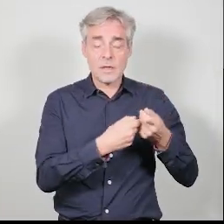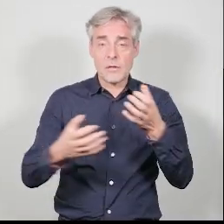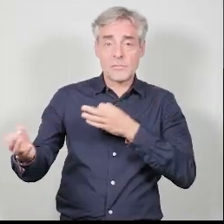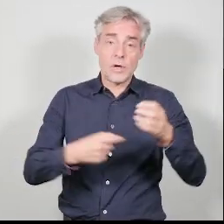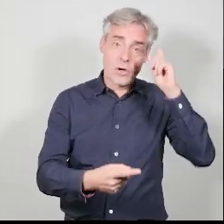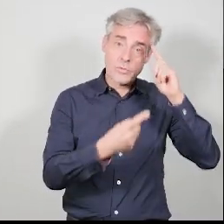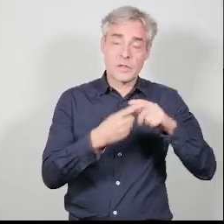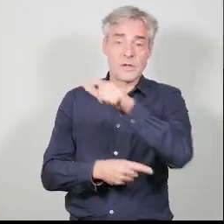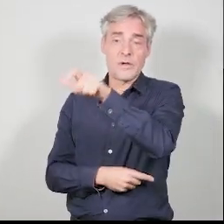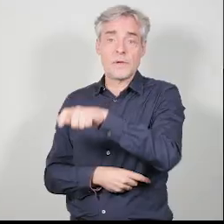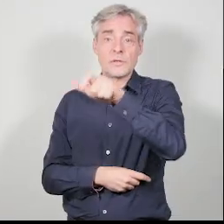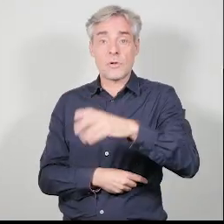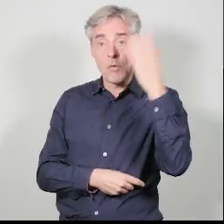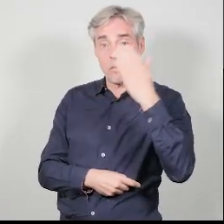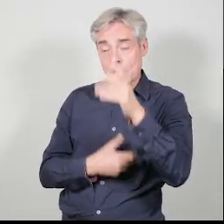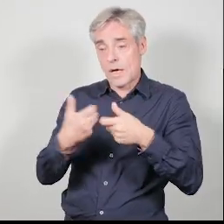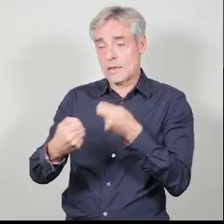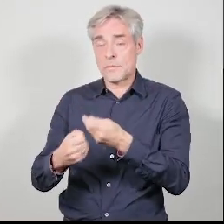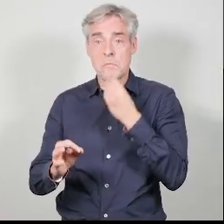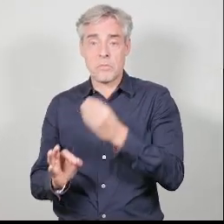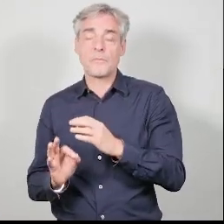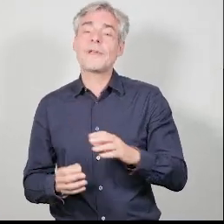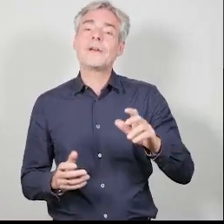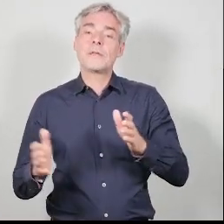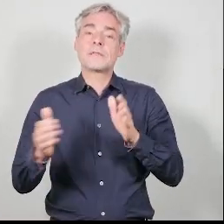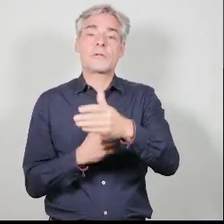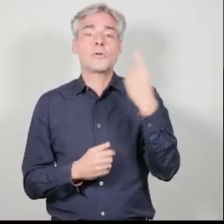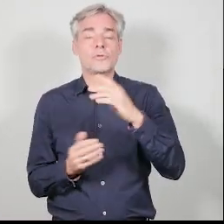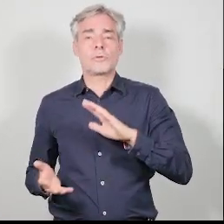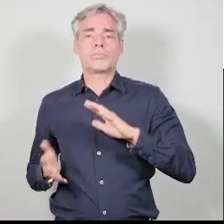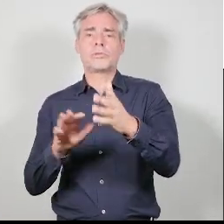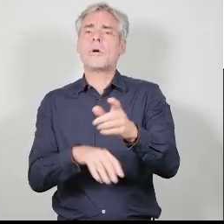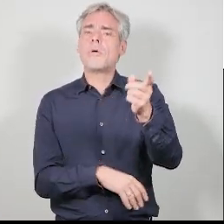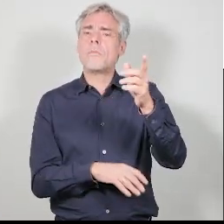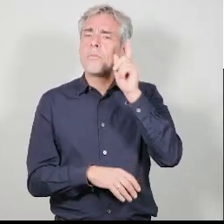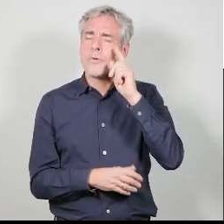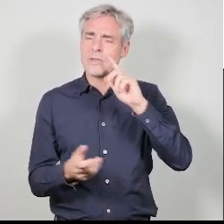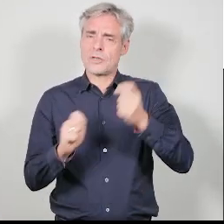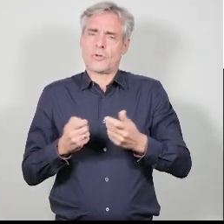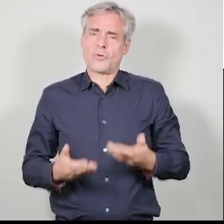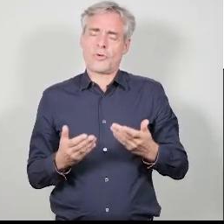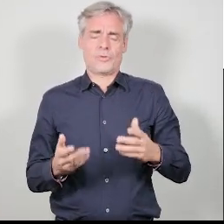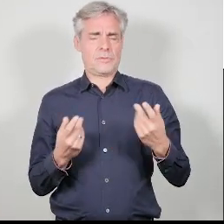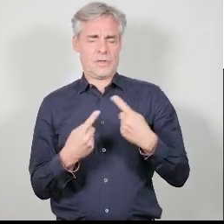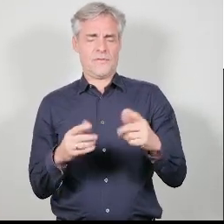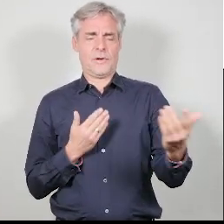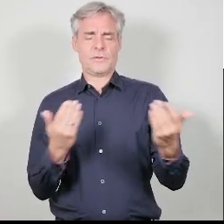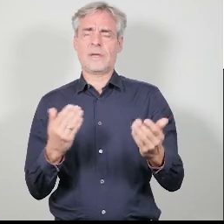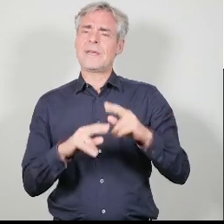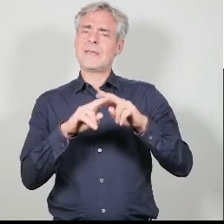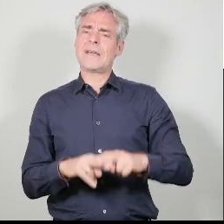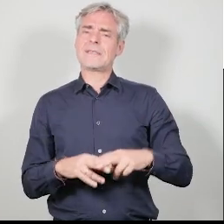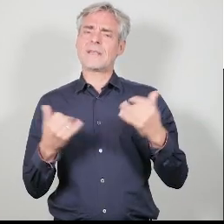personnes. Alors, si ce secteur s'est toujours transformé, on peut s'interroger, mais qu'est-ce qui change aujourd'hui? Qu'est-ce qui reste à